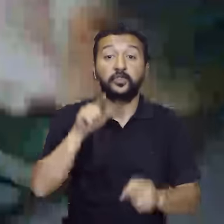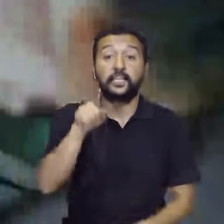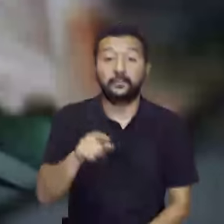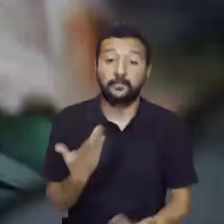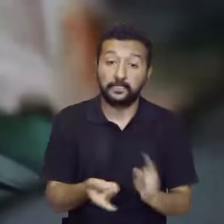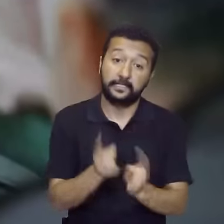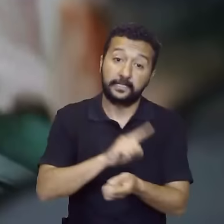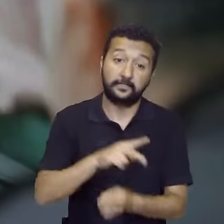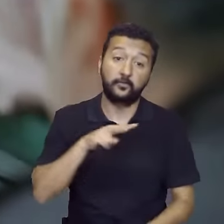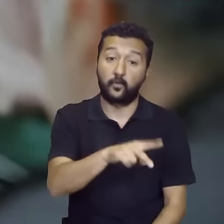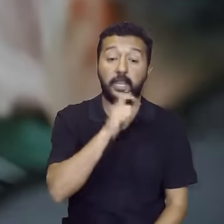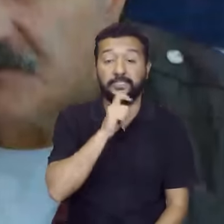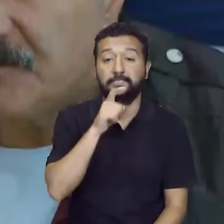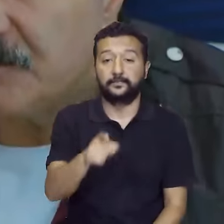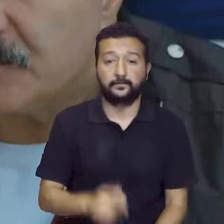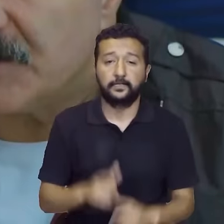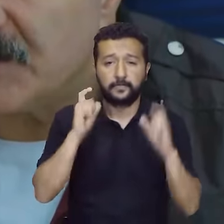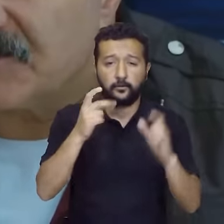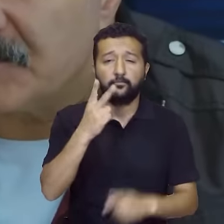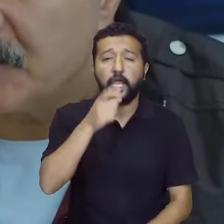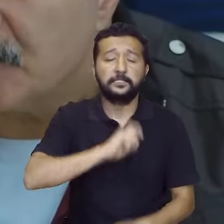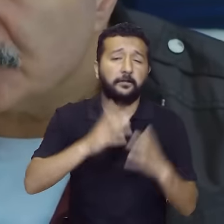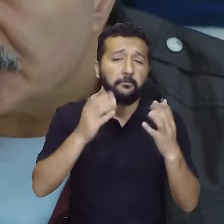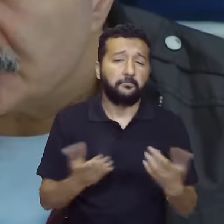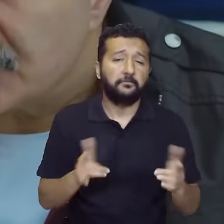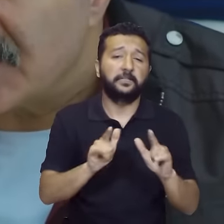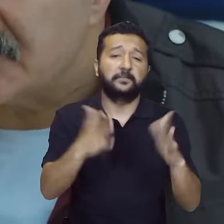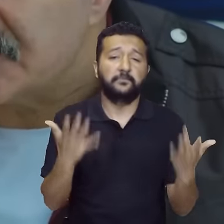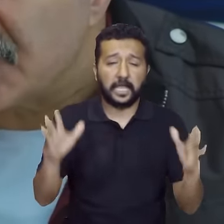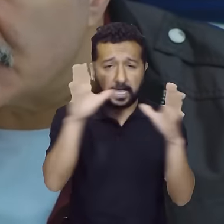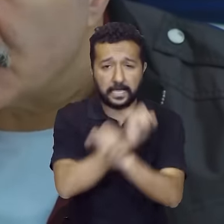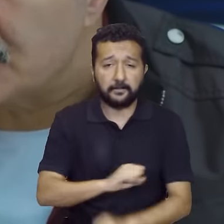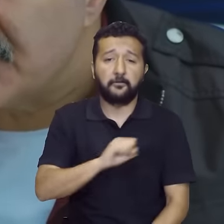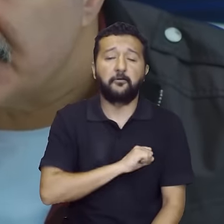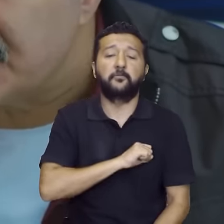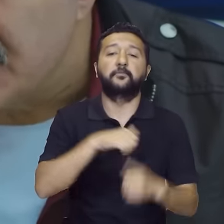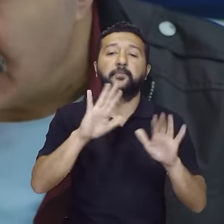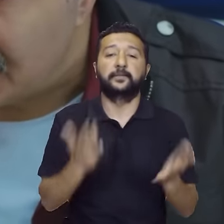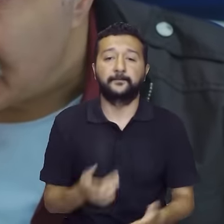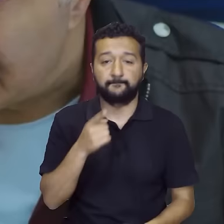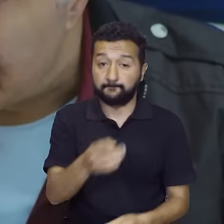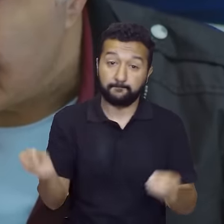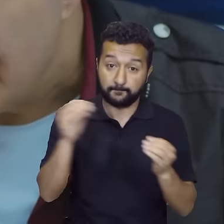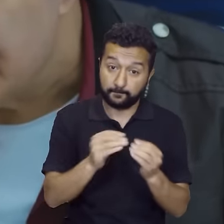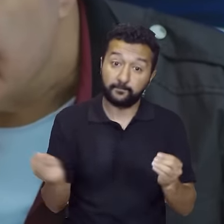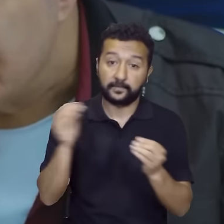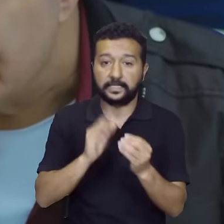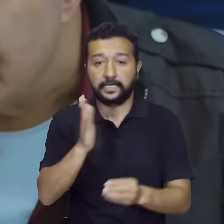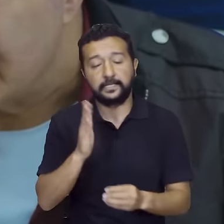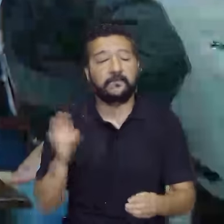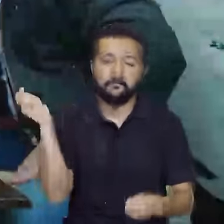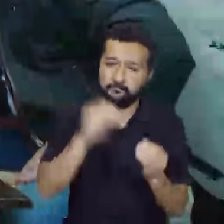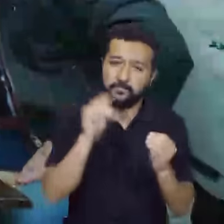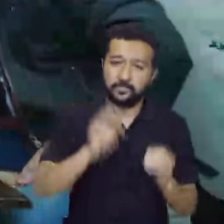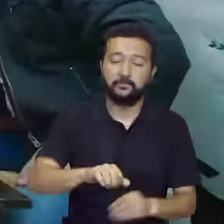atıyor Şener. Ters o güzergahtasın. Sigortan atsa ne olur? Karanlıktan korkmayız. Atarı atar, gidere